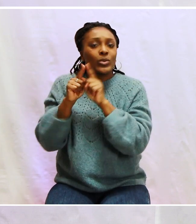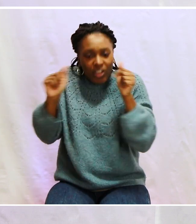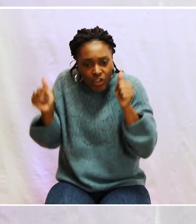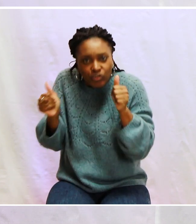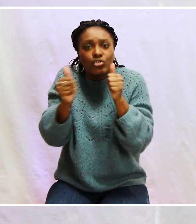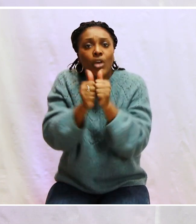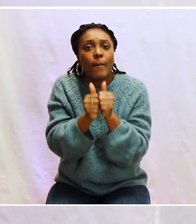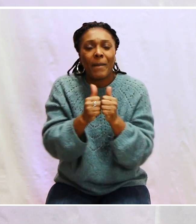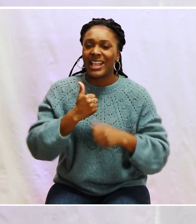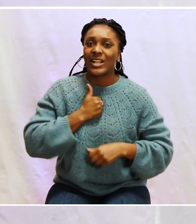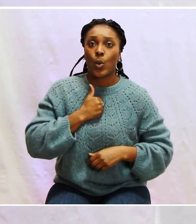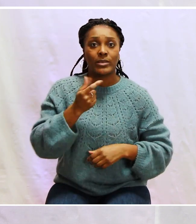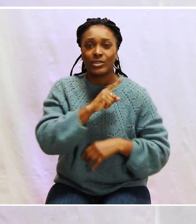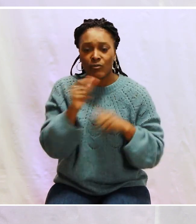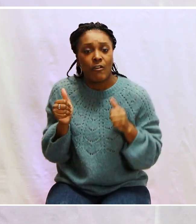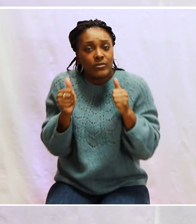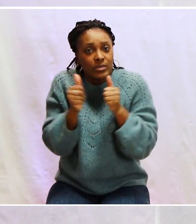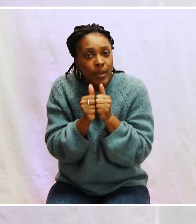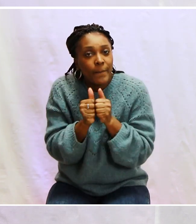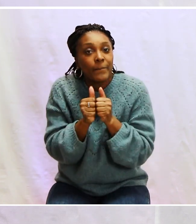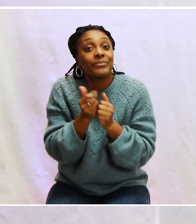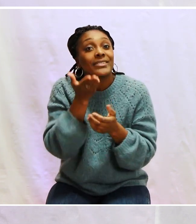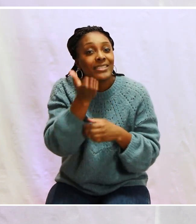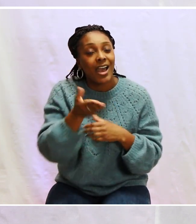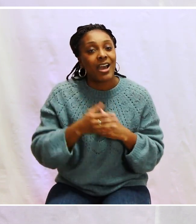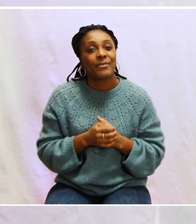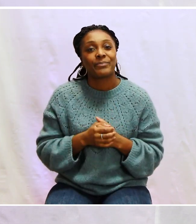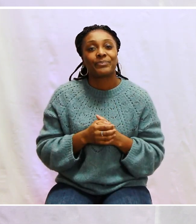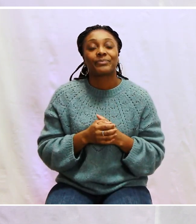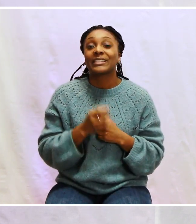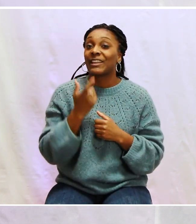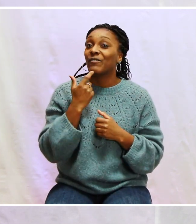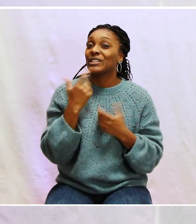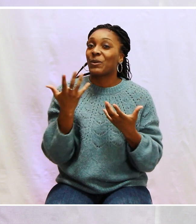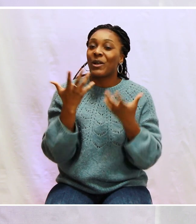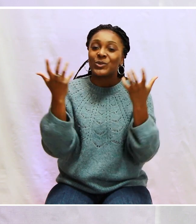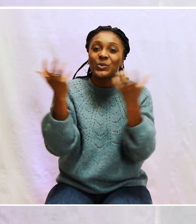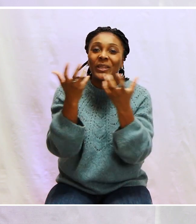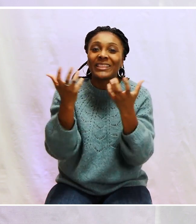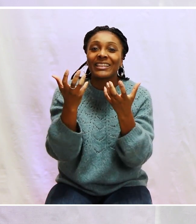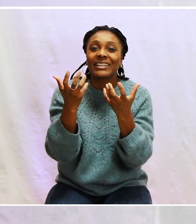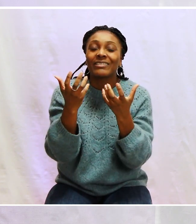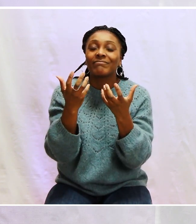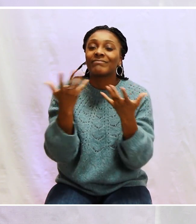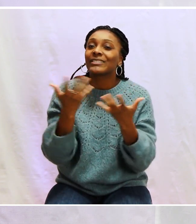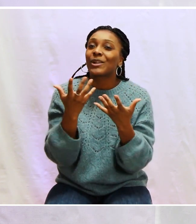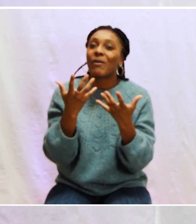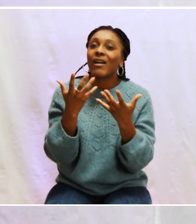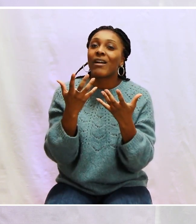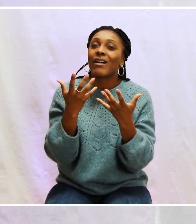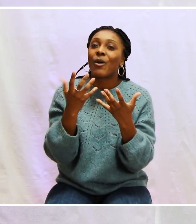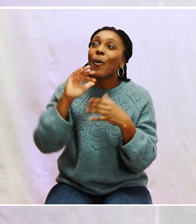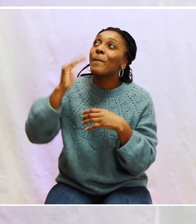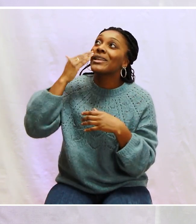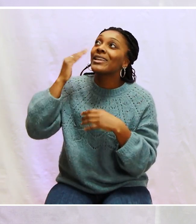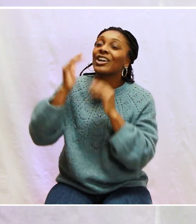suis porté vers l'autre. Souhaiter est donc, en conclusion, notre obéissance à l'ordre de Jésus-Christ.